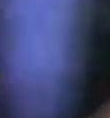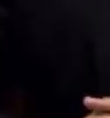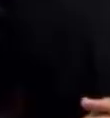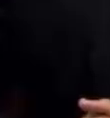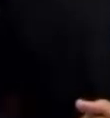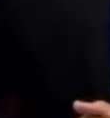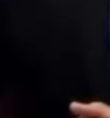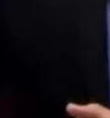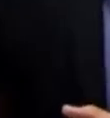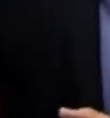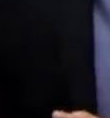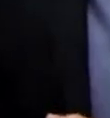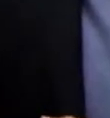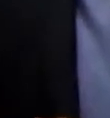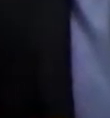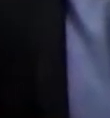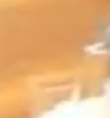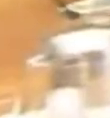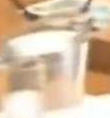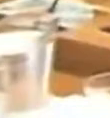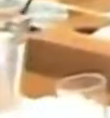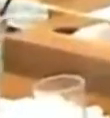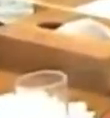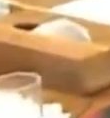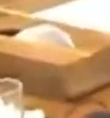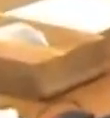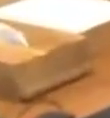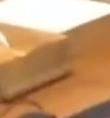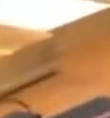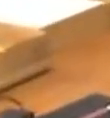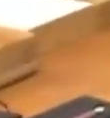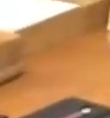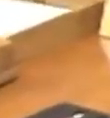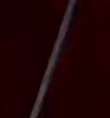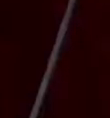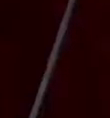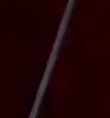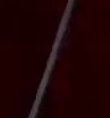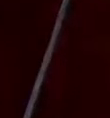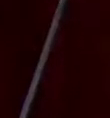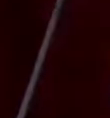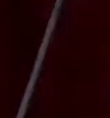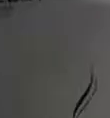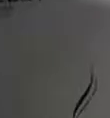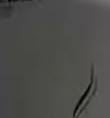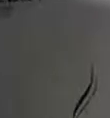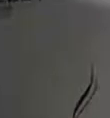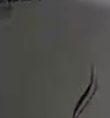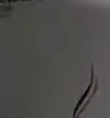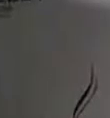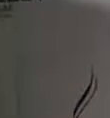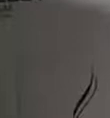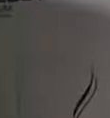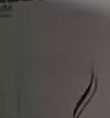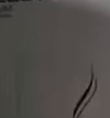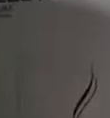מדוע החוק האוסר על חקירת ראש ממשלה מכהן לא יעמוד במבחן המציאות. הצעת החוק